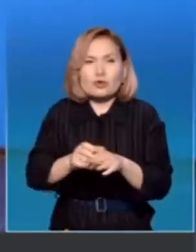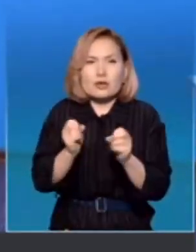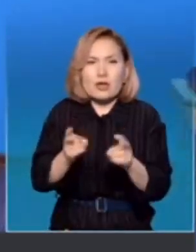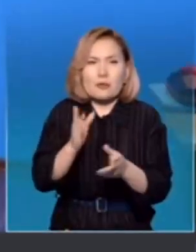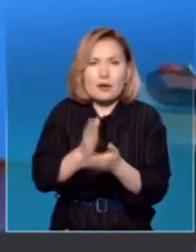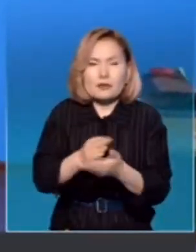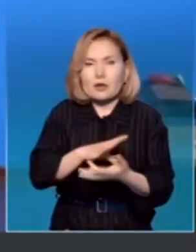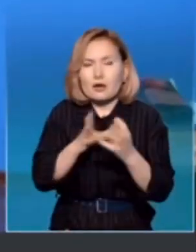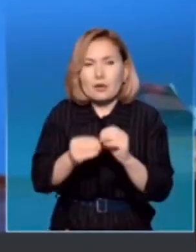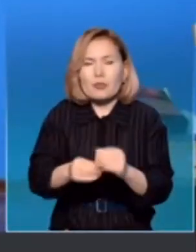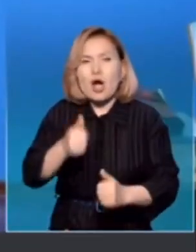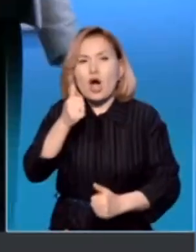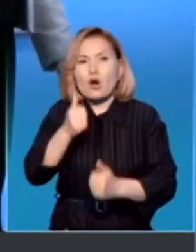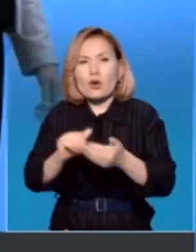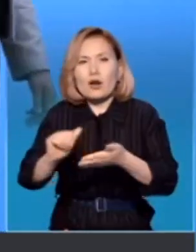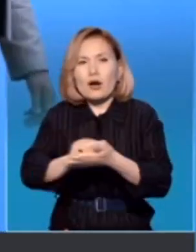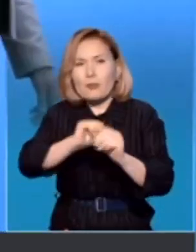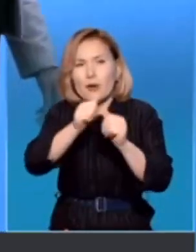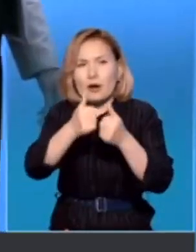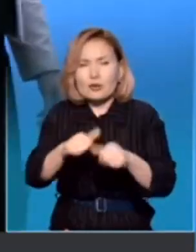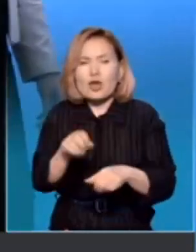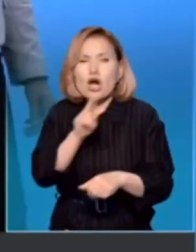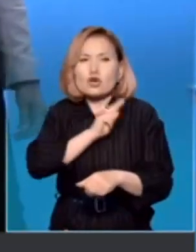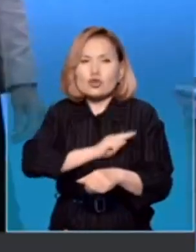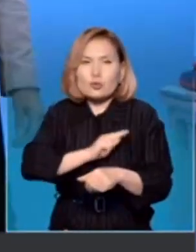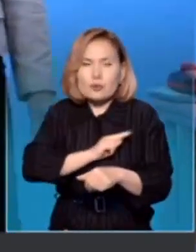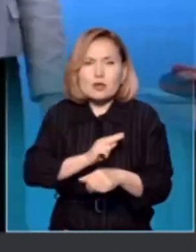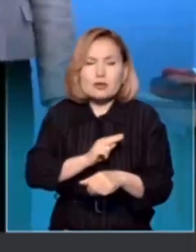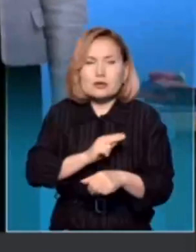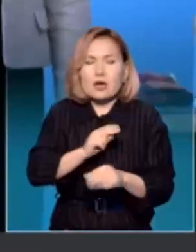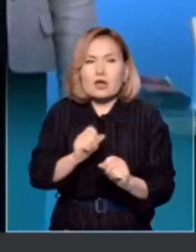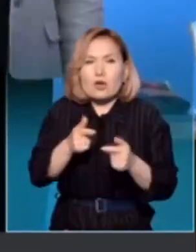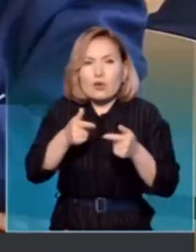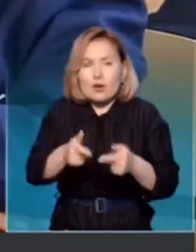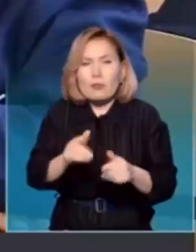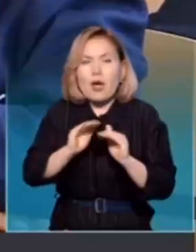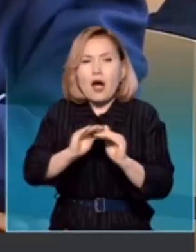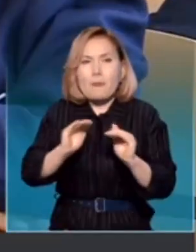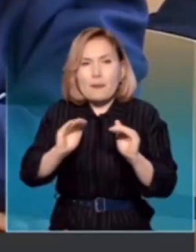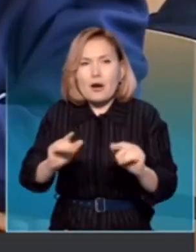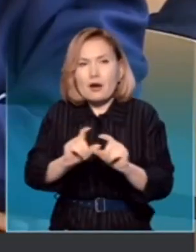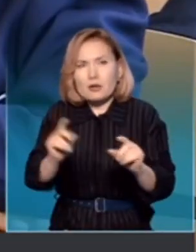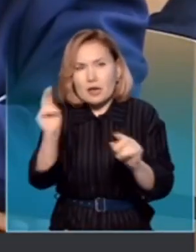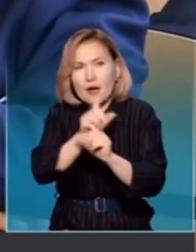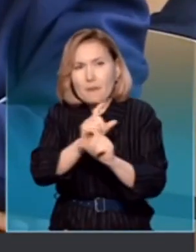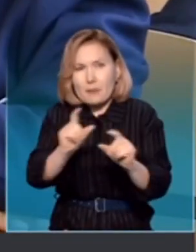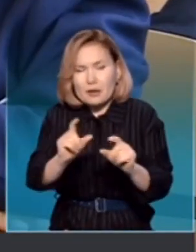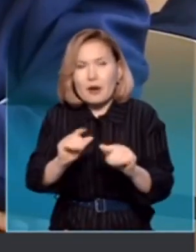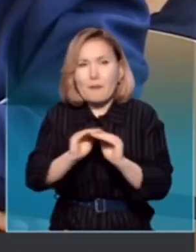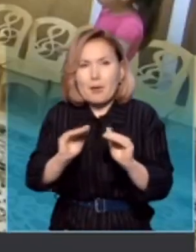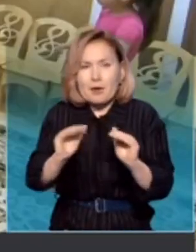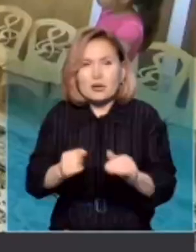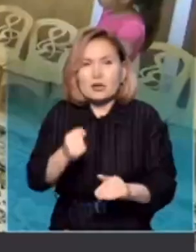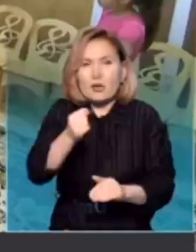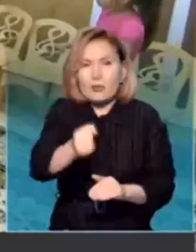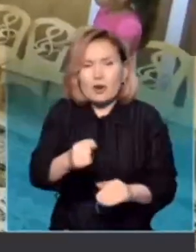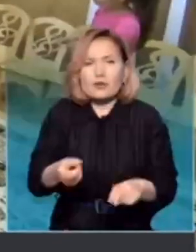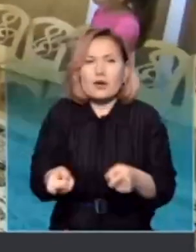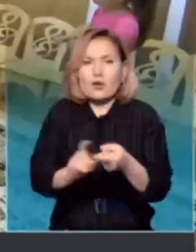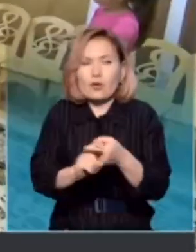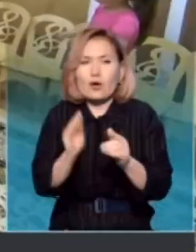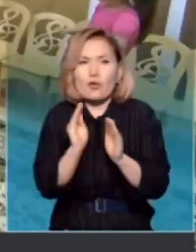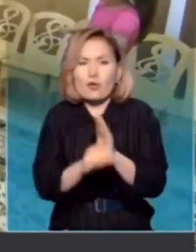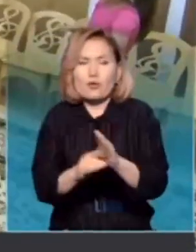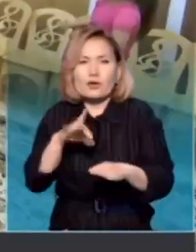мәліметтер бойынша конкурс рәсімдерінде жұмысқа орналасуда балаларды балабақшаға мектепке қабылдау процестерінде сыбайлас жемқорлық